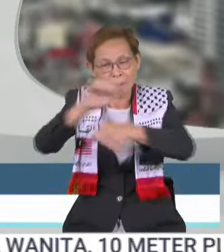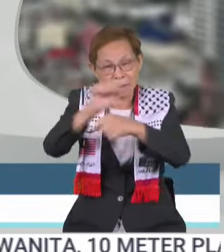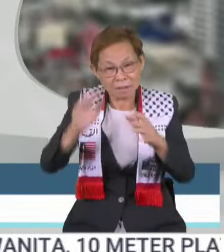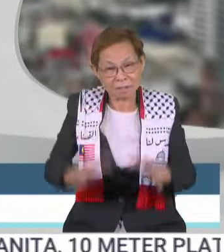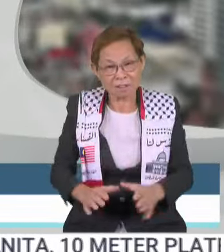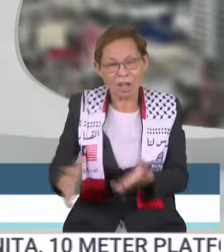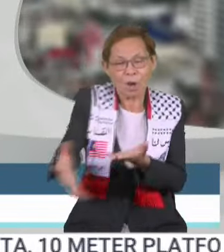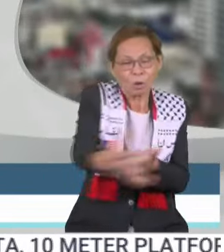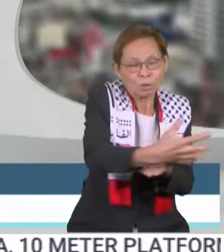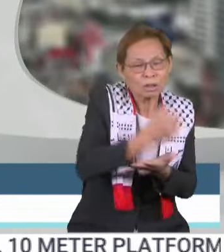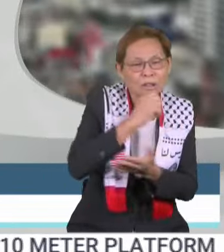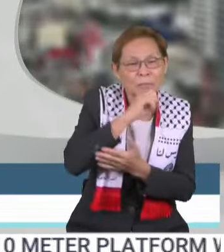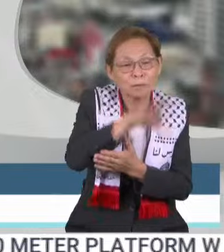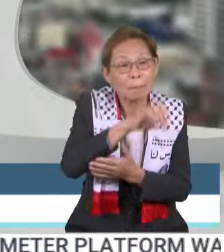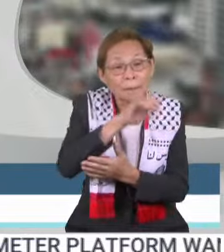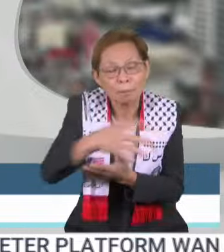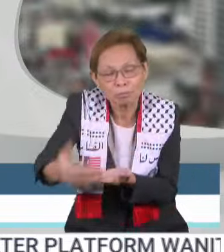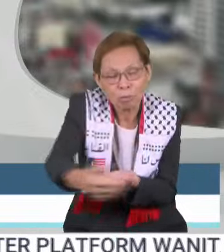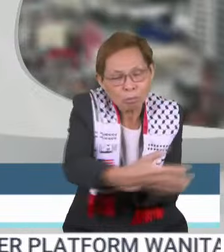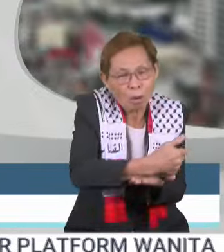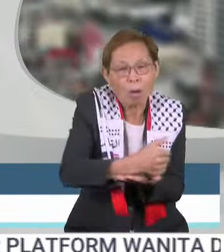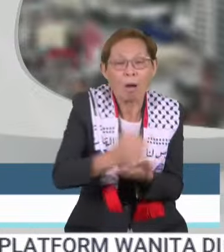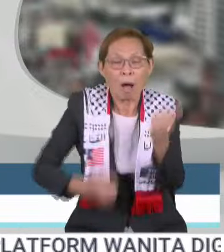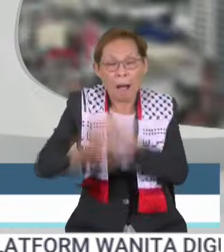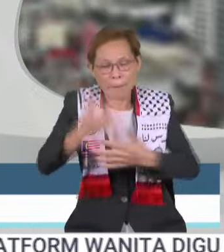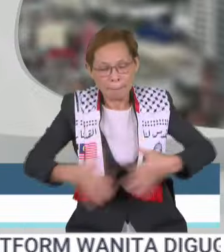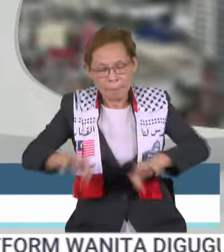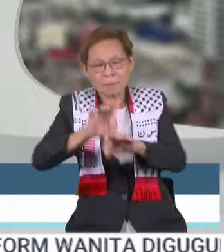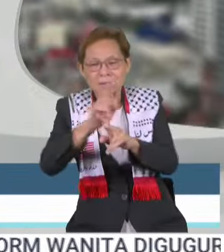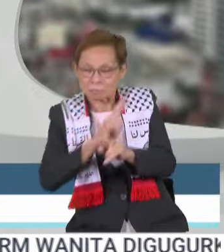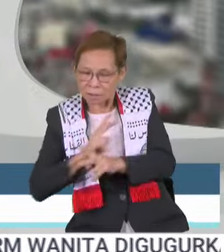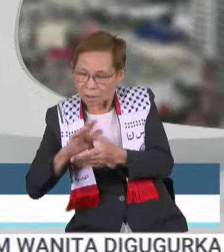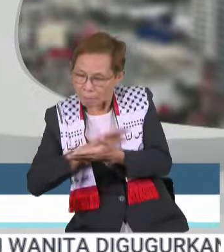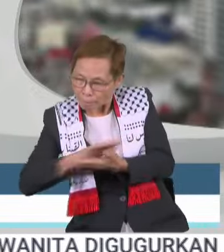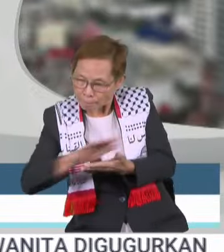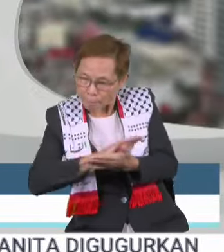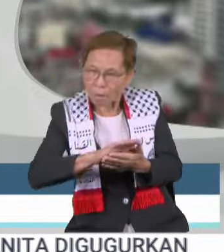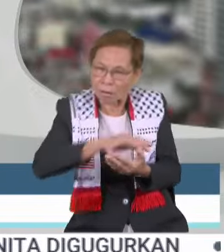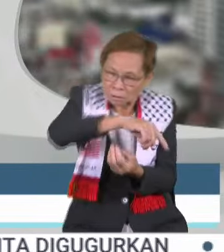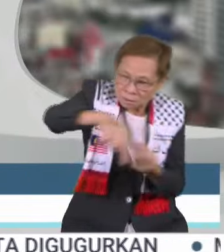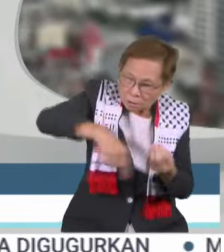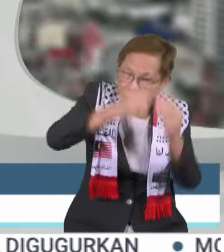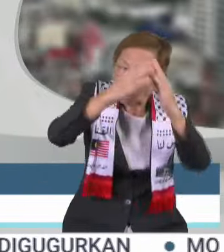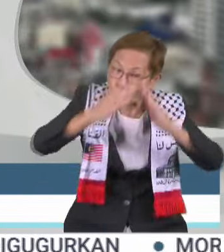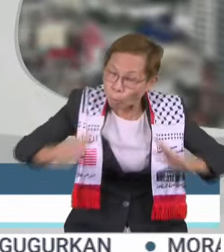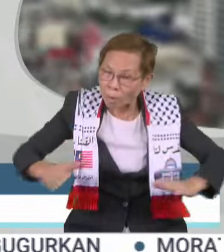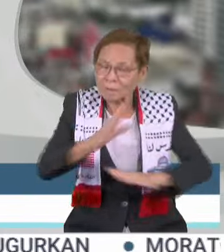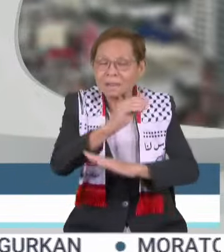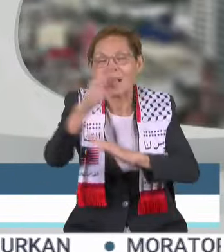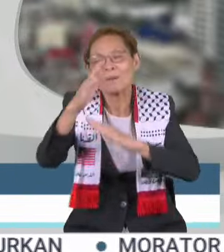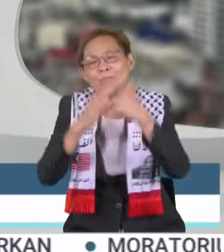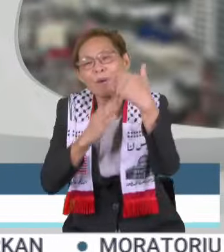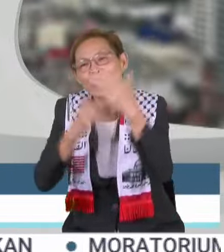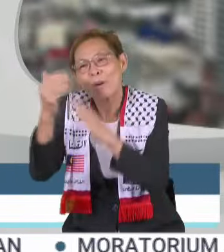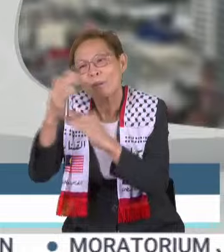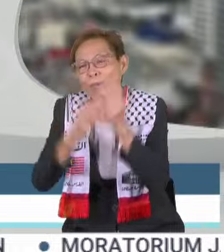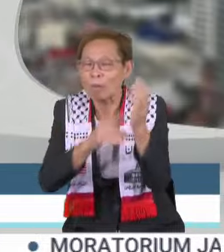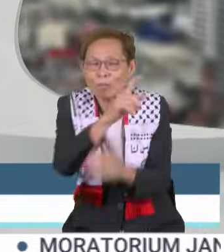petugas kutipan sampah. Peranan mereka amat penting dalam menjaga kebersihan sekitar kediaman sekaligus memberi keselesaan kepada